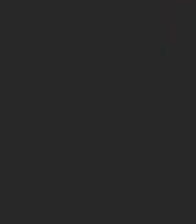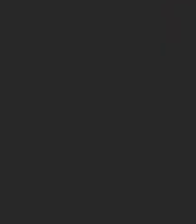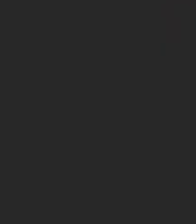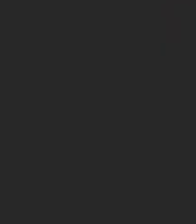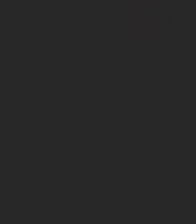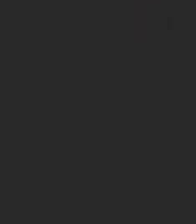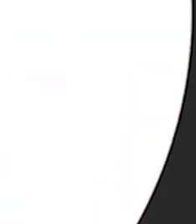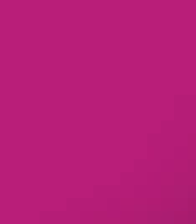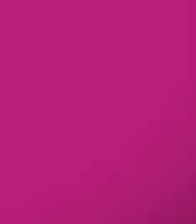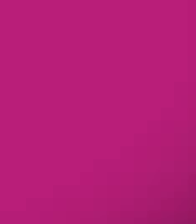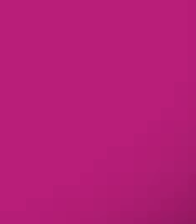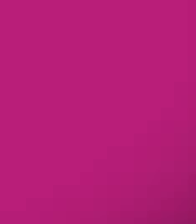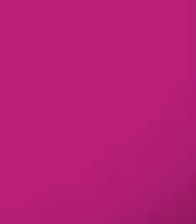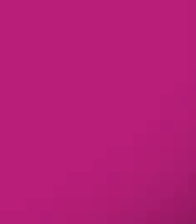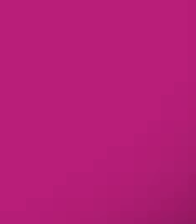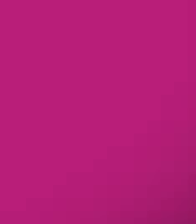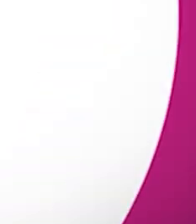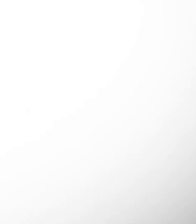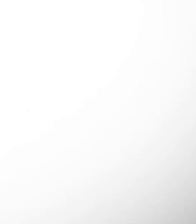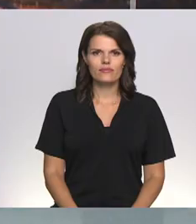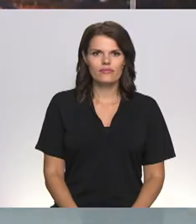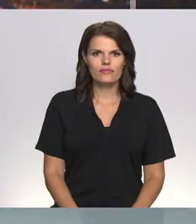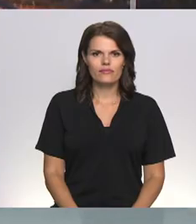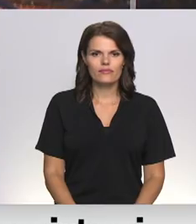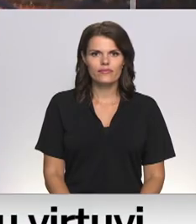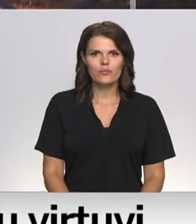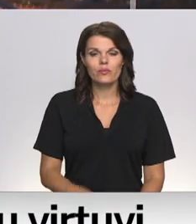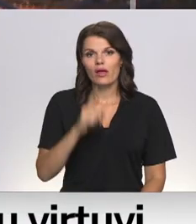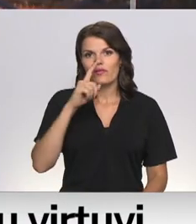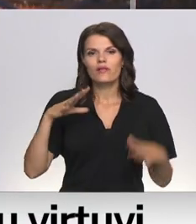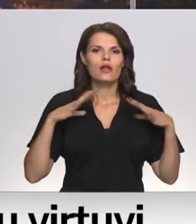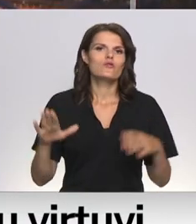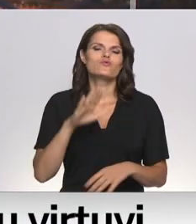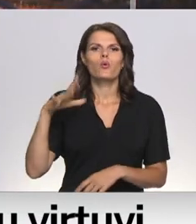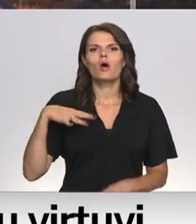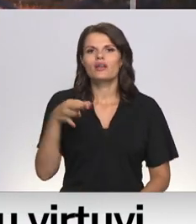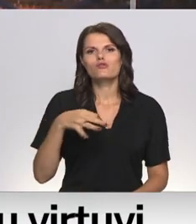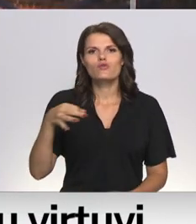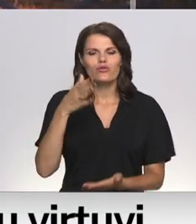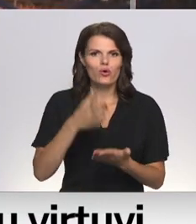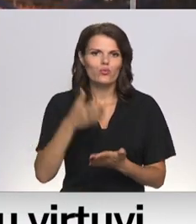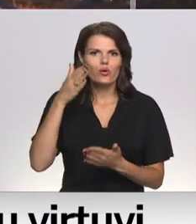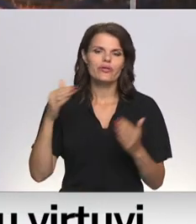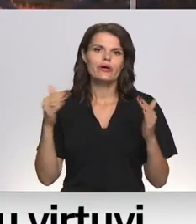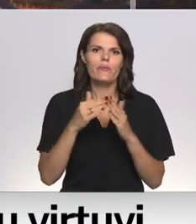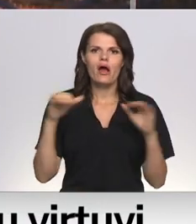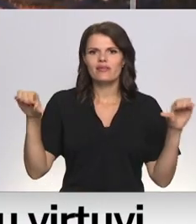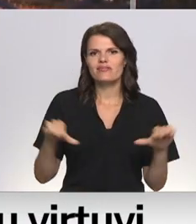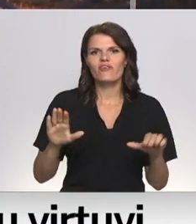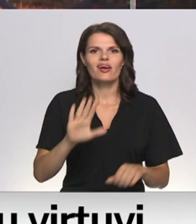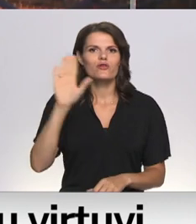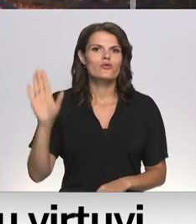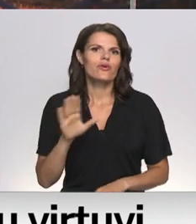Re, viss ēters ir te! Nedēļas nogalē Ogres novadā norisinājās mājas kafēnīcu